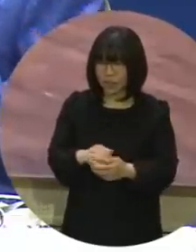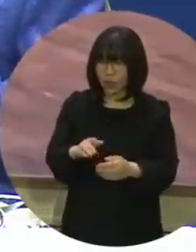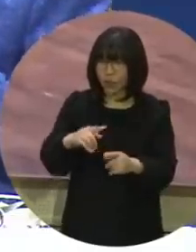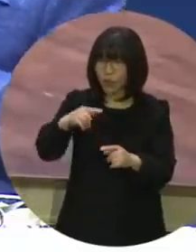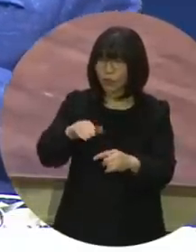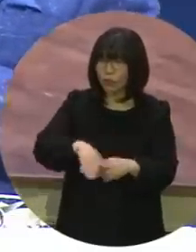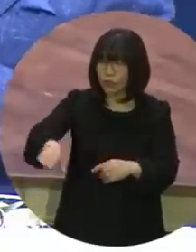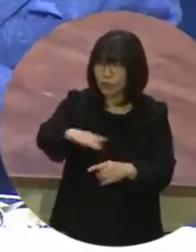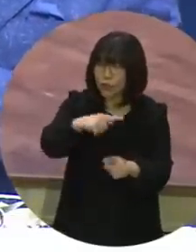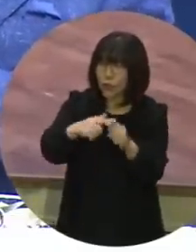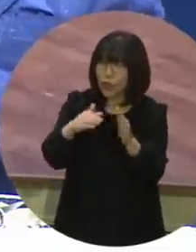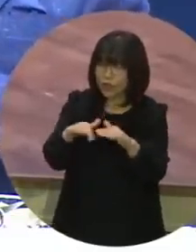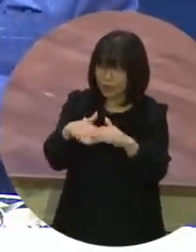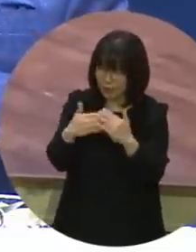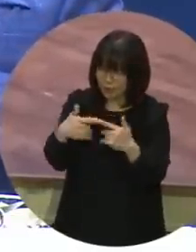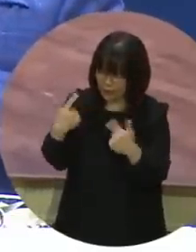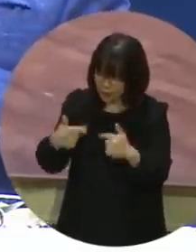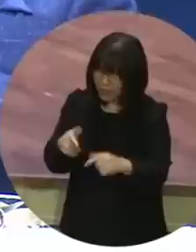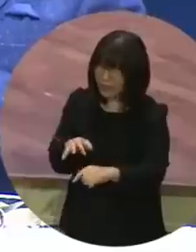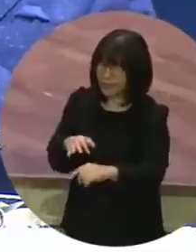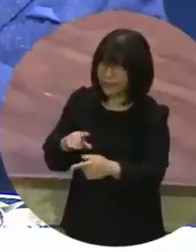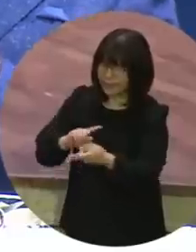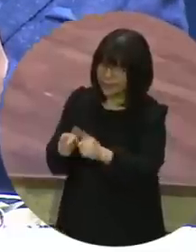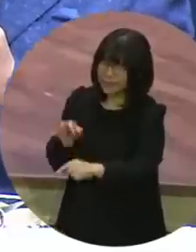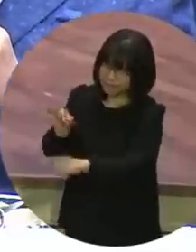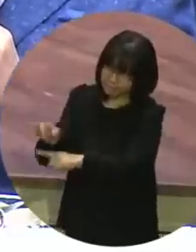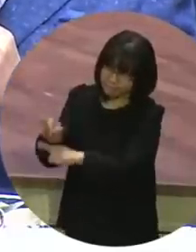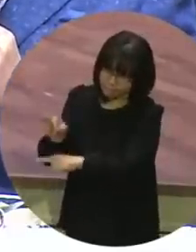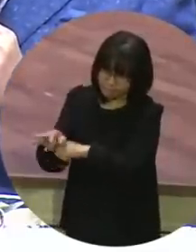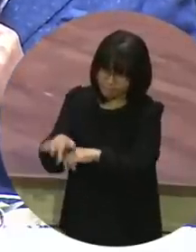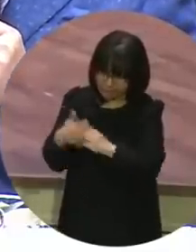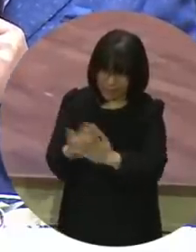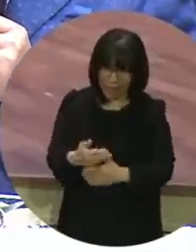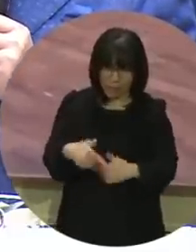아시겠어요? 근데 교회는 10번 사도 얻어먹어.